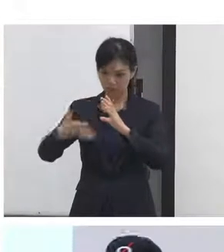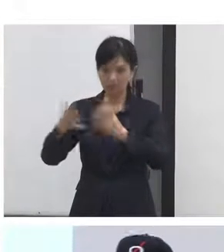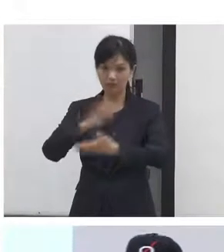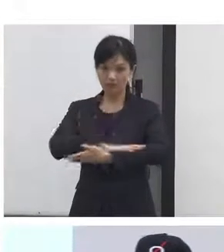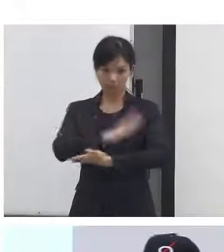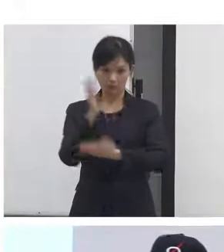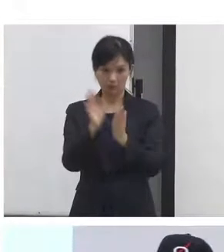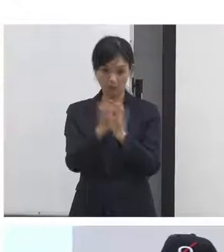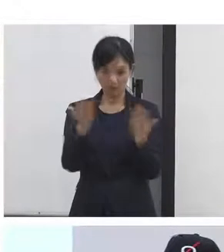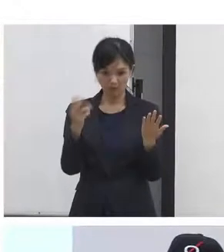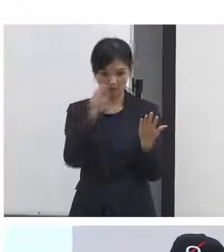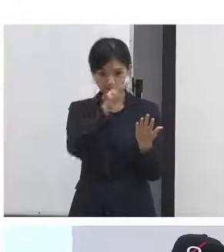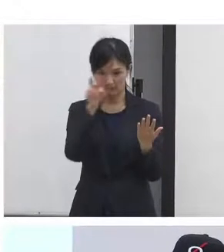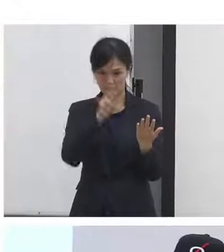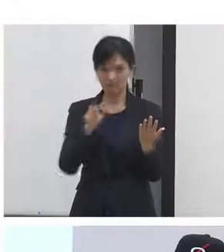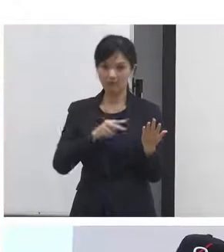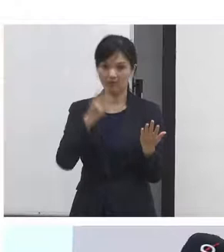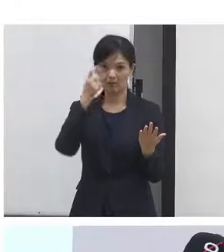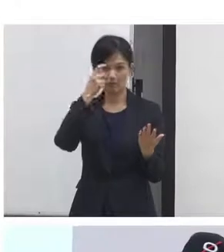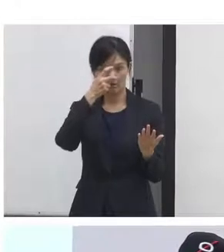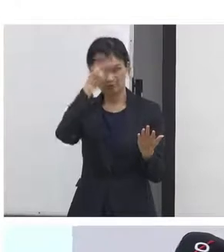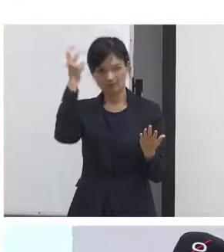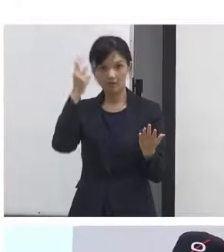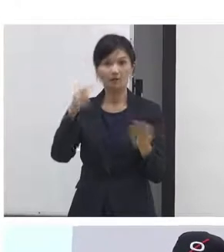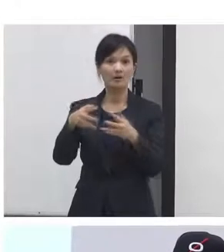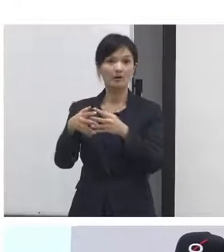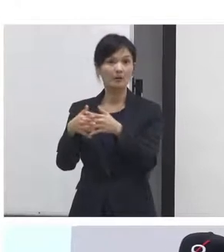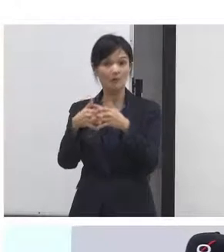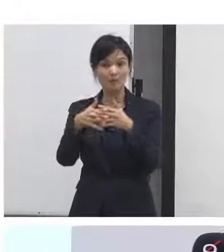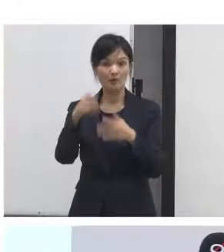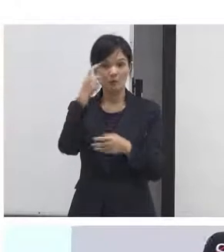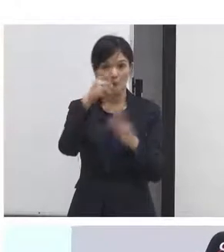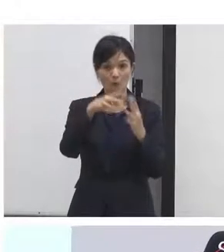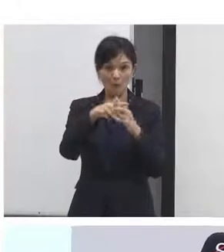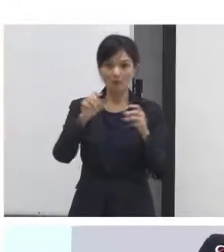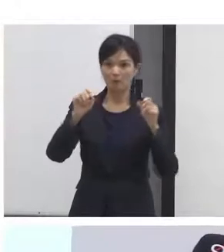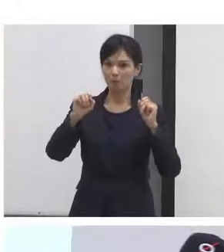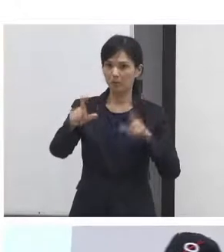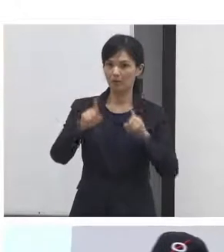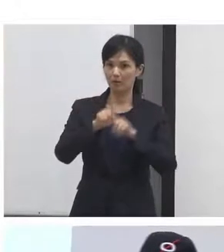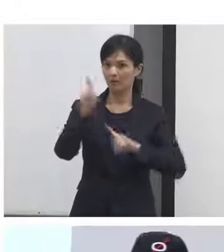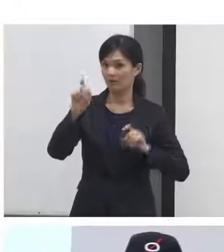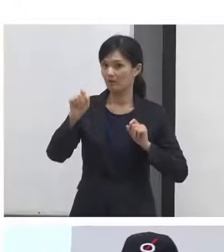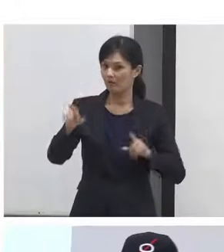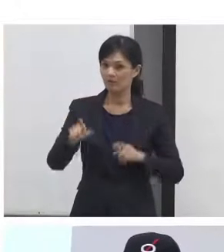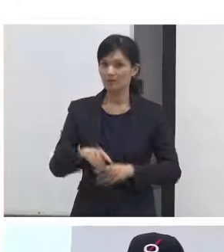现原来我们跟刚刚提到的欧美民主体制有这么大一个落差存在。